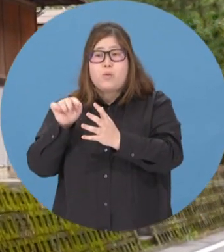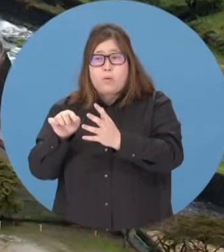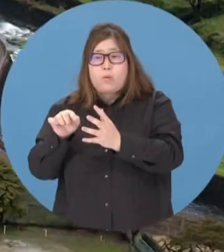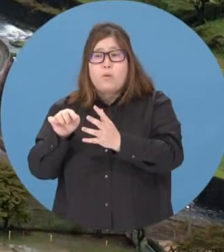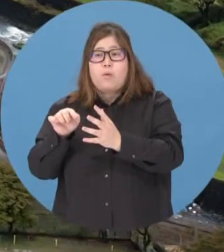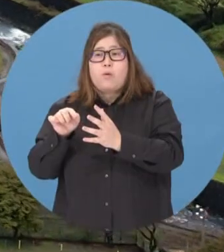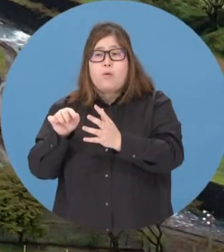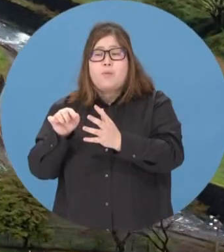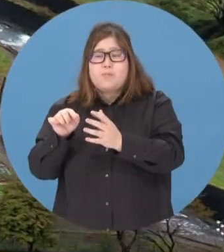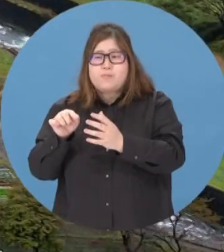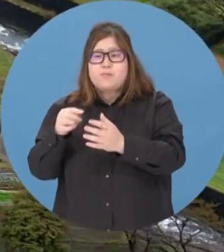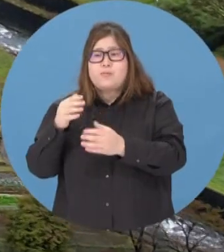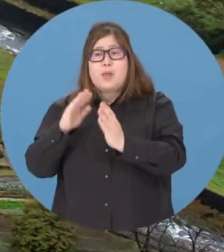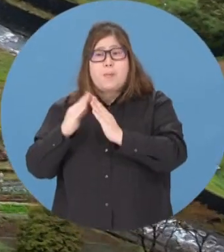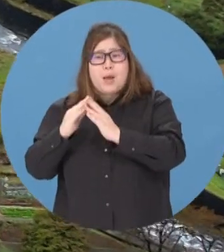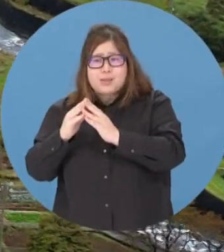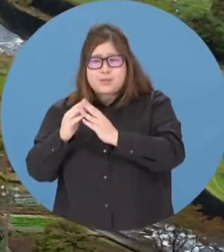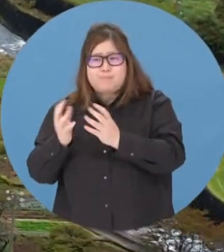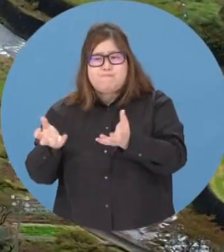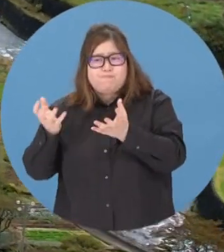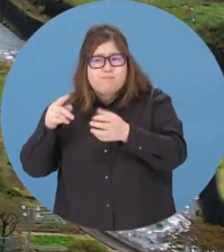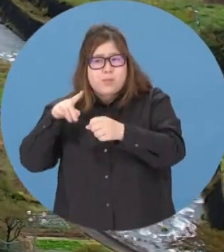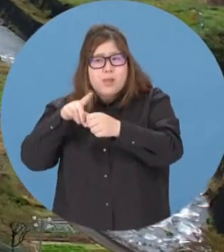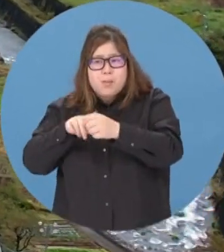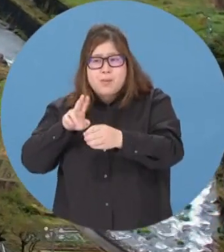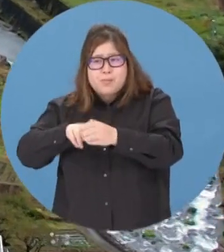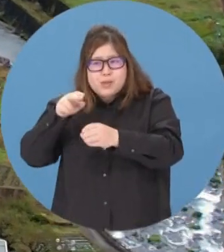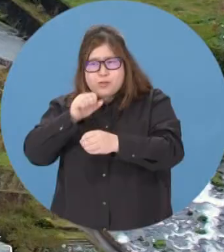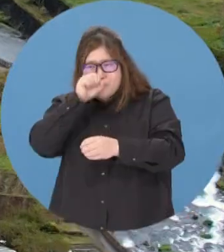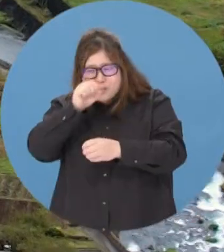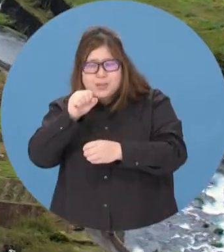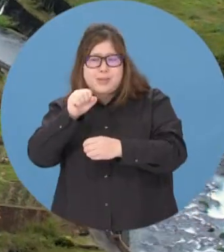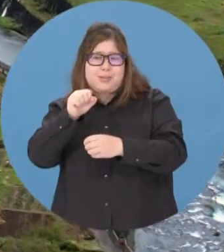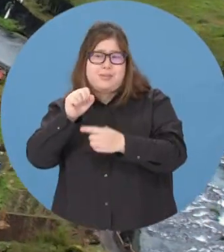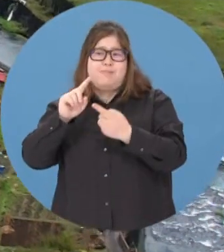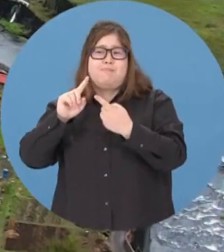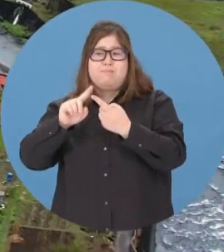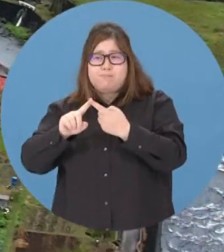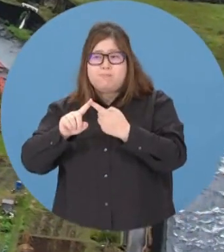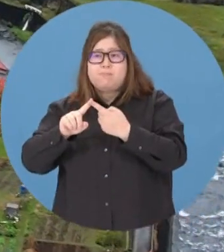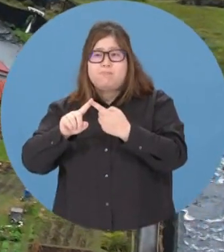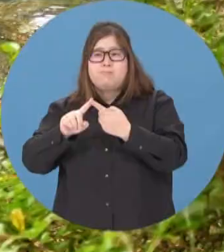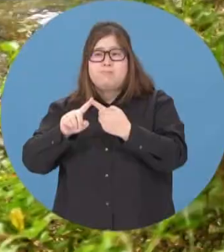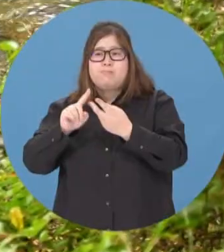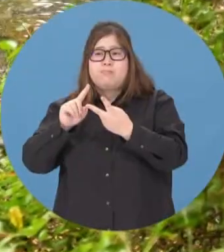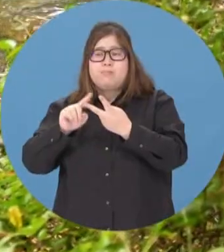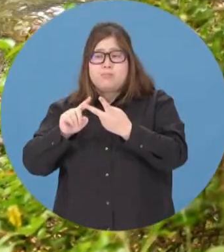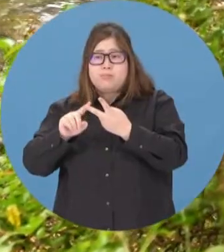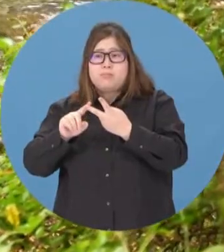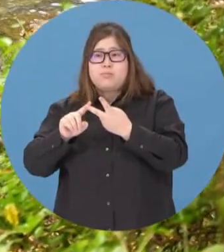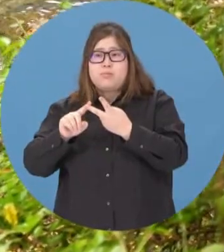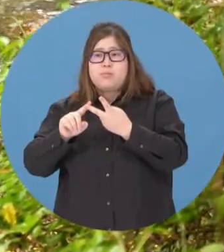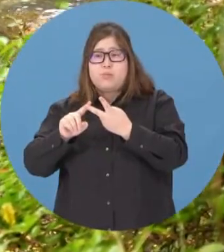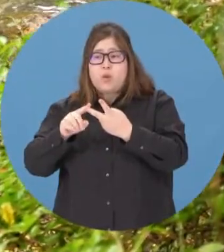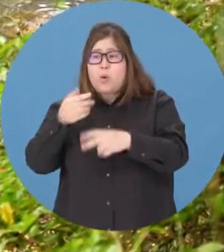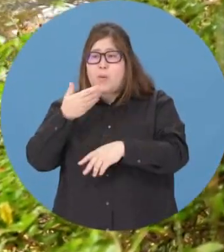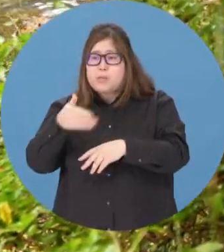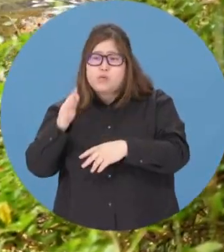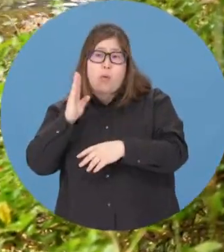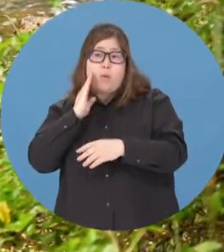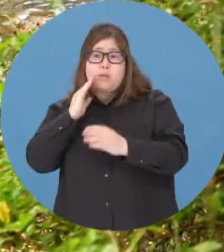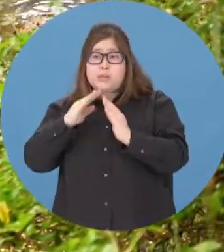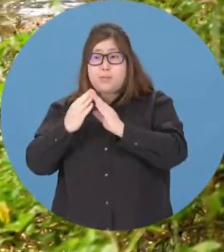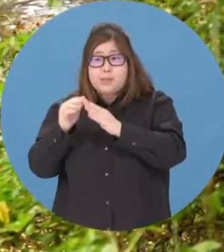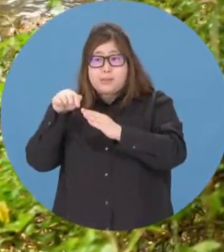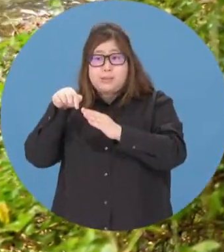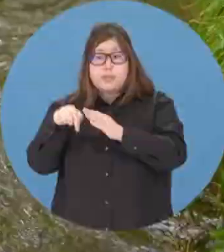こう町おこしとしてクラフトビールが作れたらすごい最高だよねっていう形になって、それとあと水の美味しい町